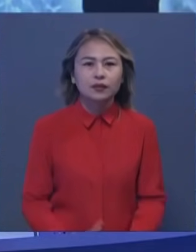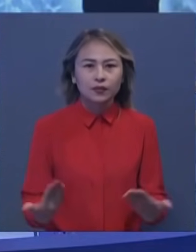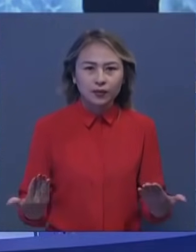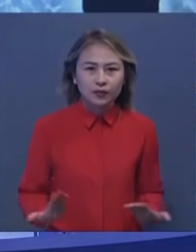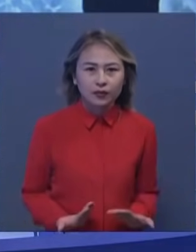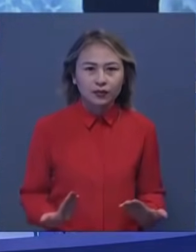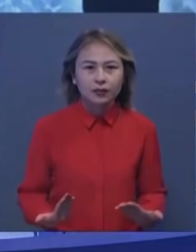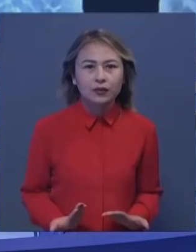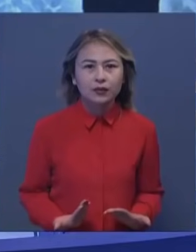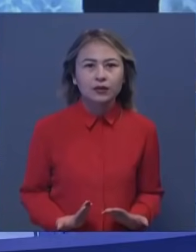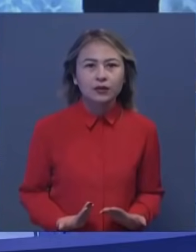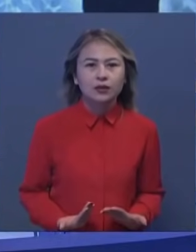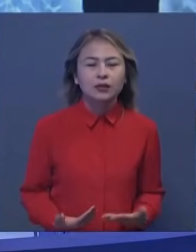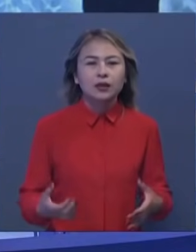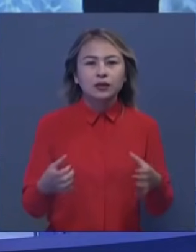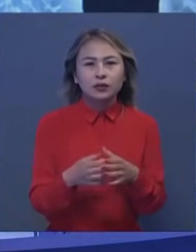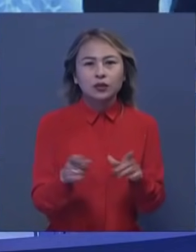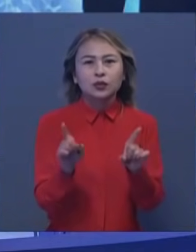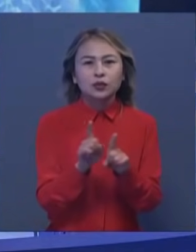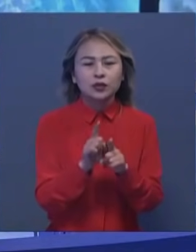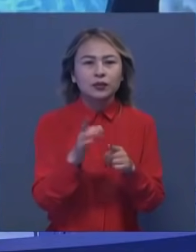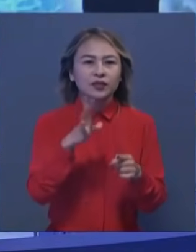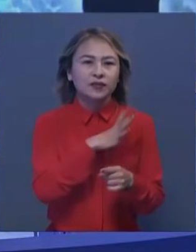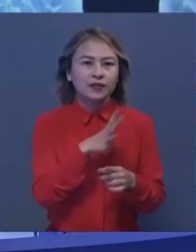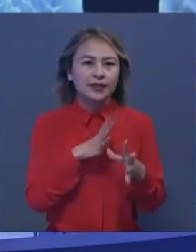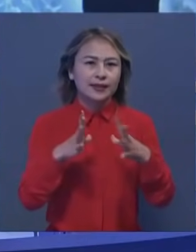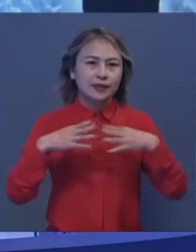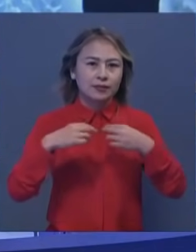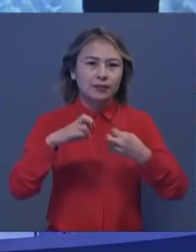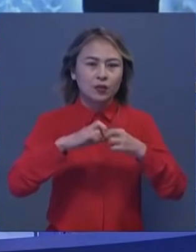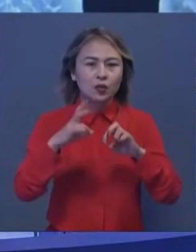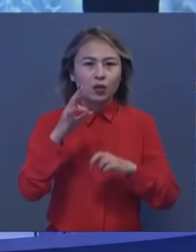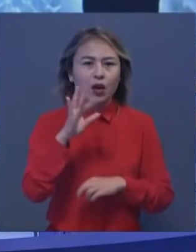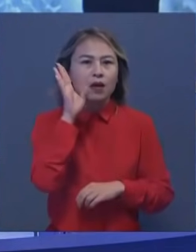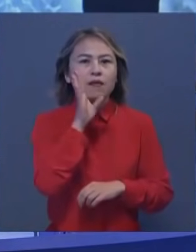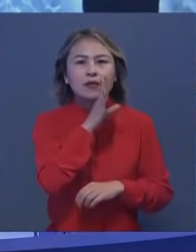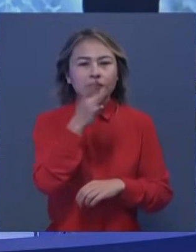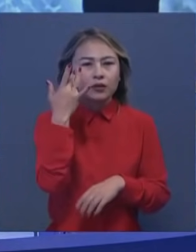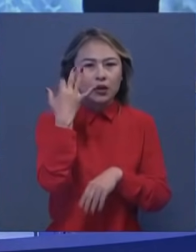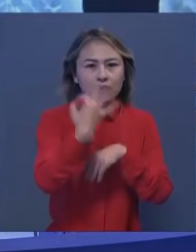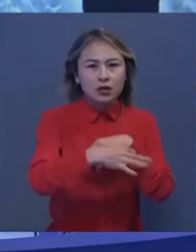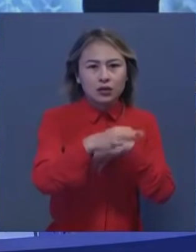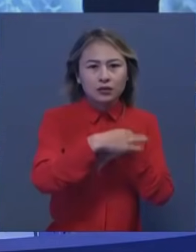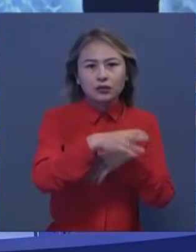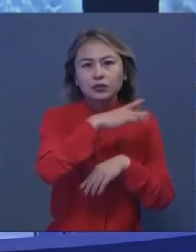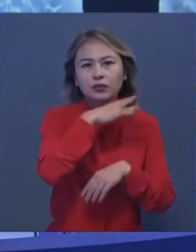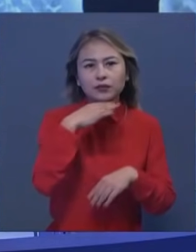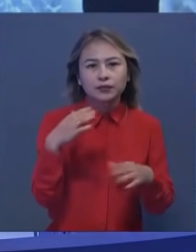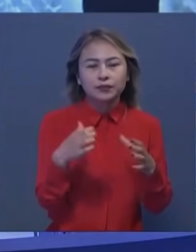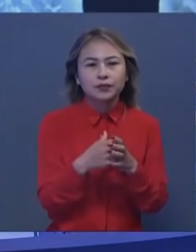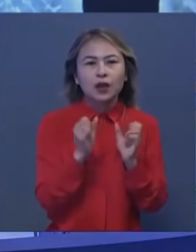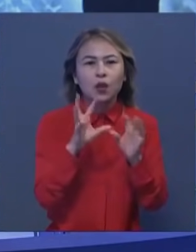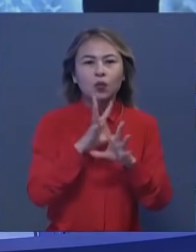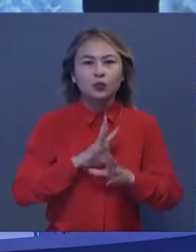Тұрмыста шынаяқ сылдырламай тұрмайды. Бірақ шектен шығып, әйел баласына күн көрсетпей жатқандарда қалай